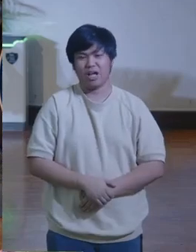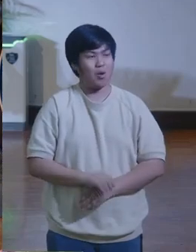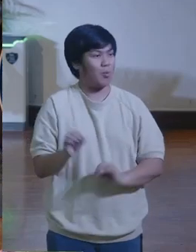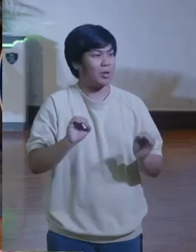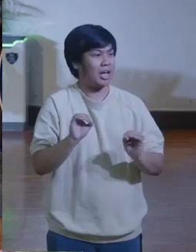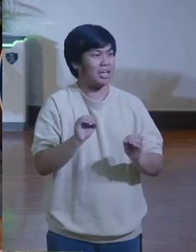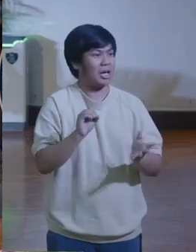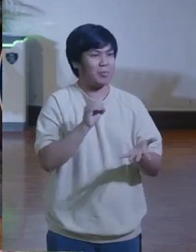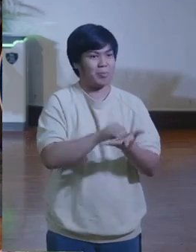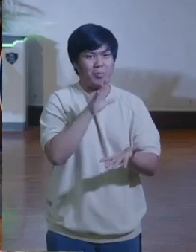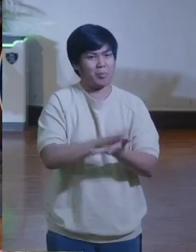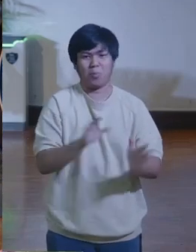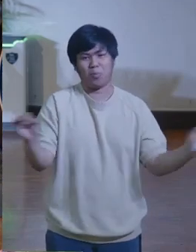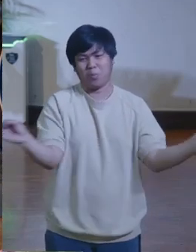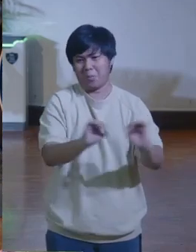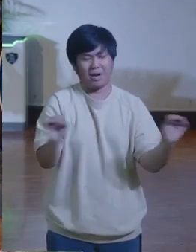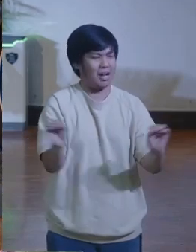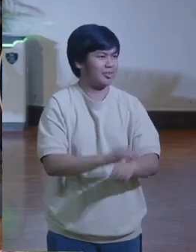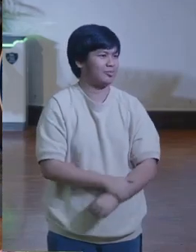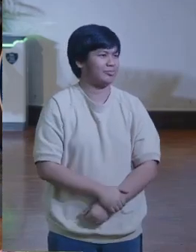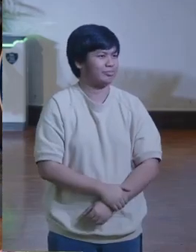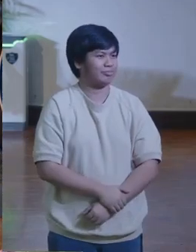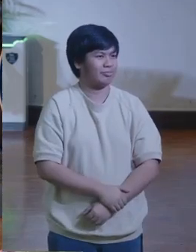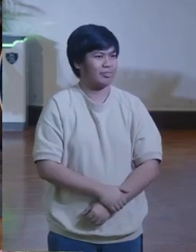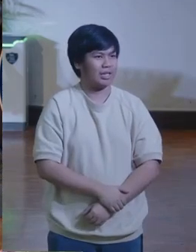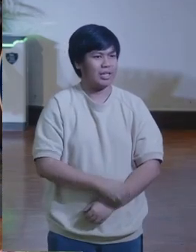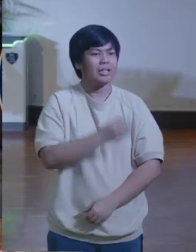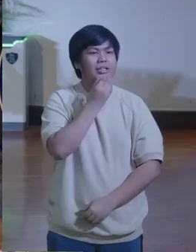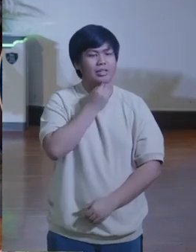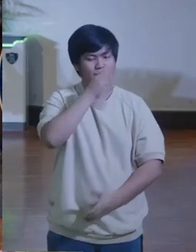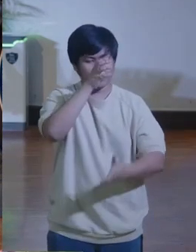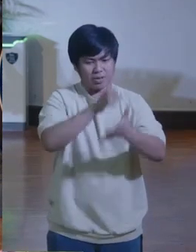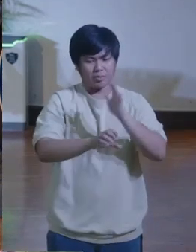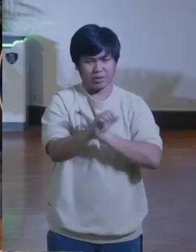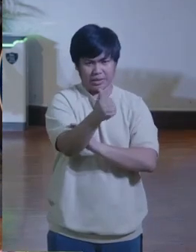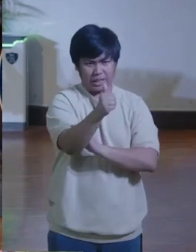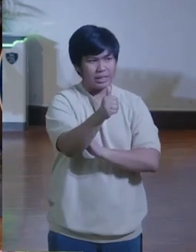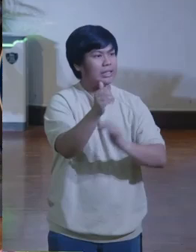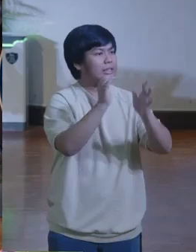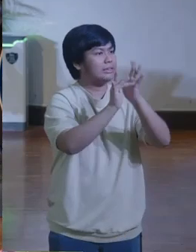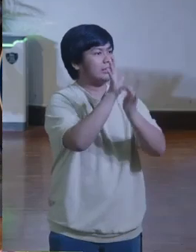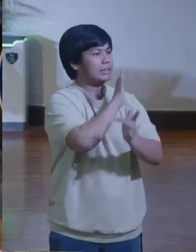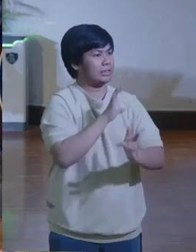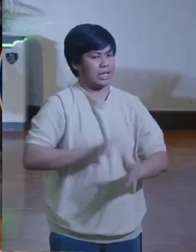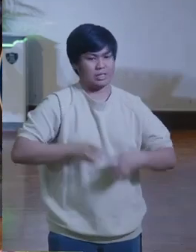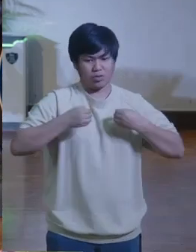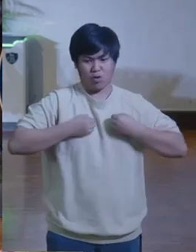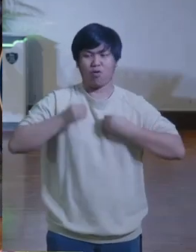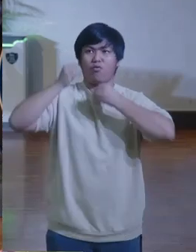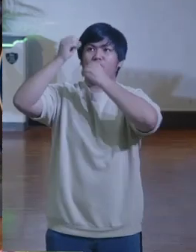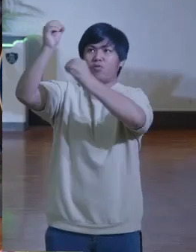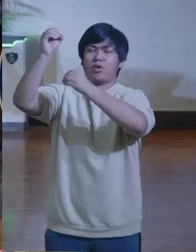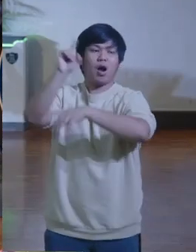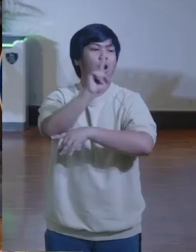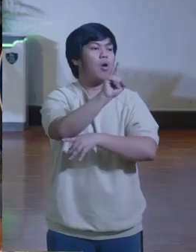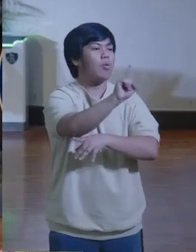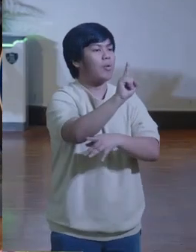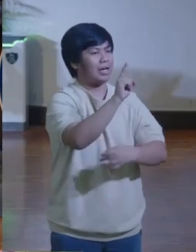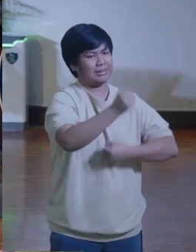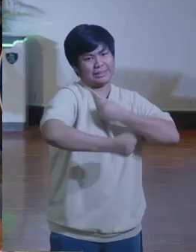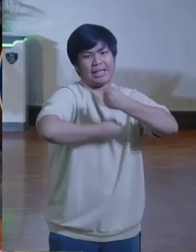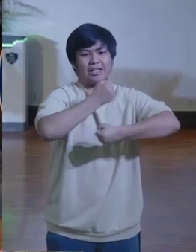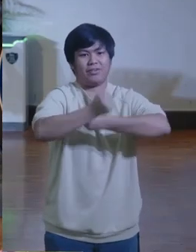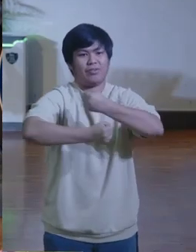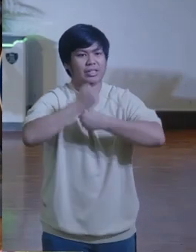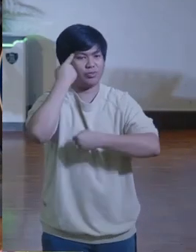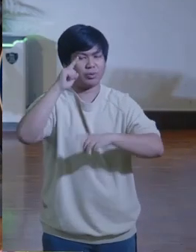Sabi sa Hebrews chapter 10, verses 12 to 14, but when Christ had offered for all time a single sacrifice